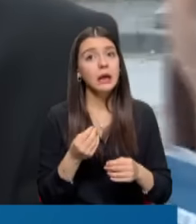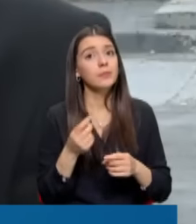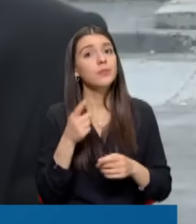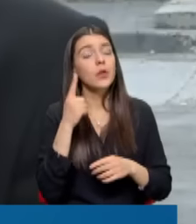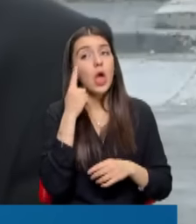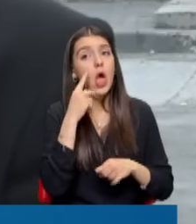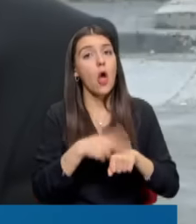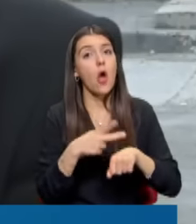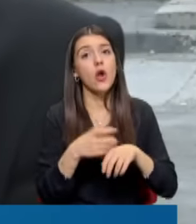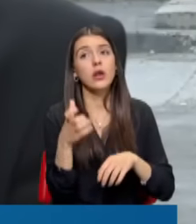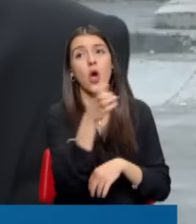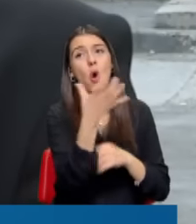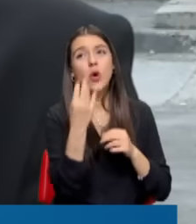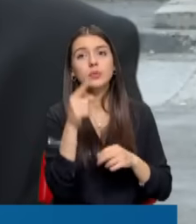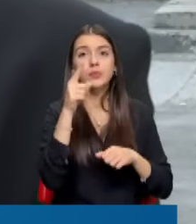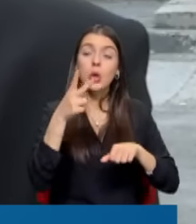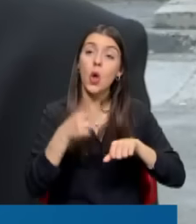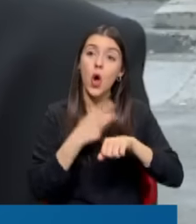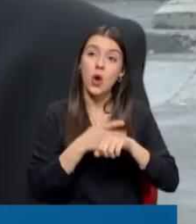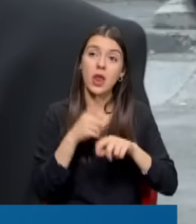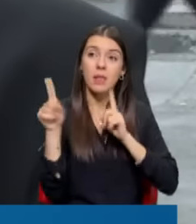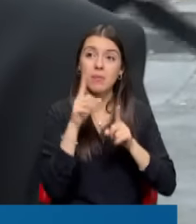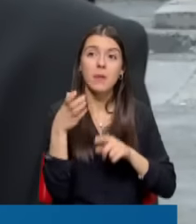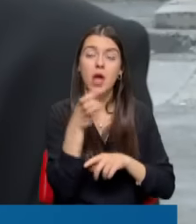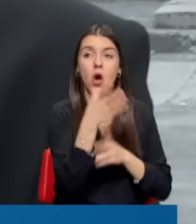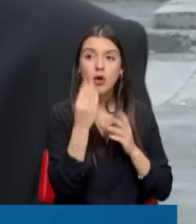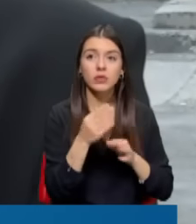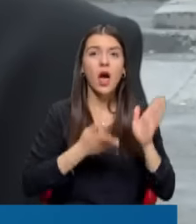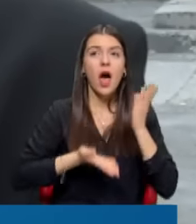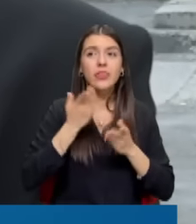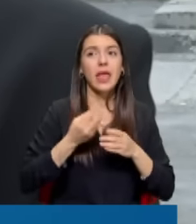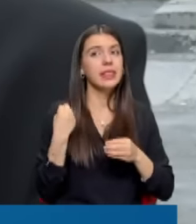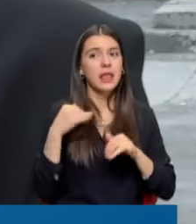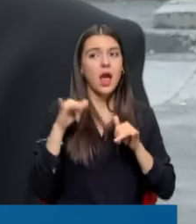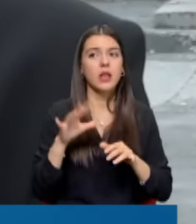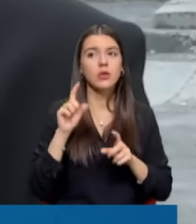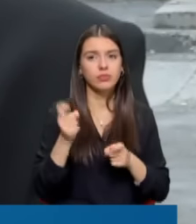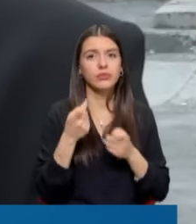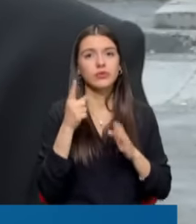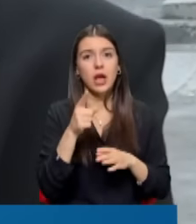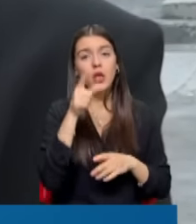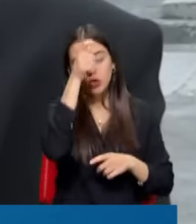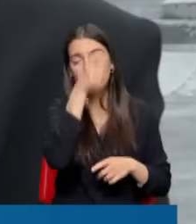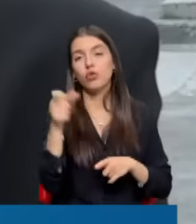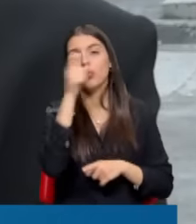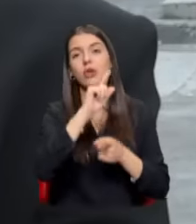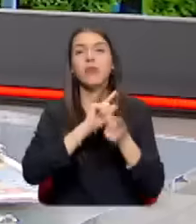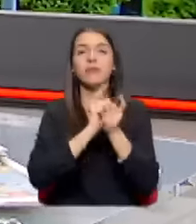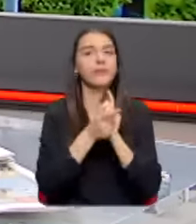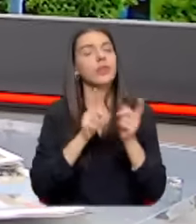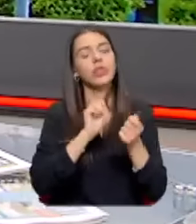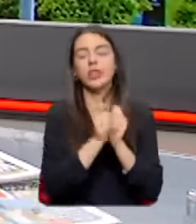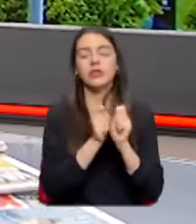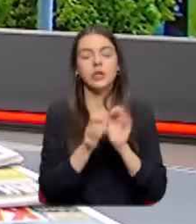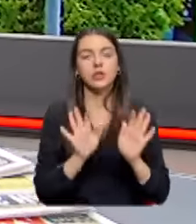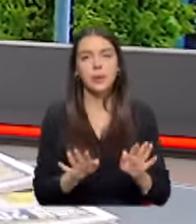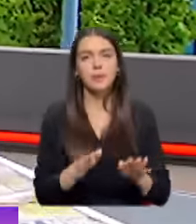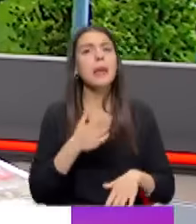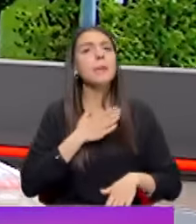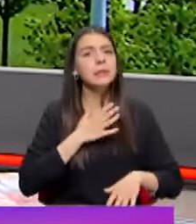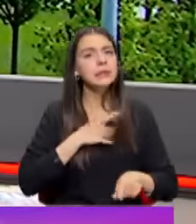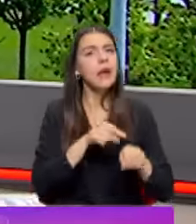bir emsal dava olduğunda adalet yerini bulacak. Türkiye'de bazı şeyler değişecek. Biz